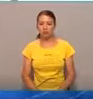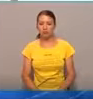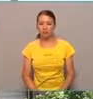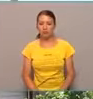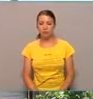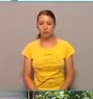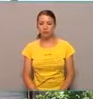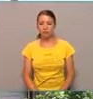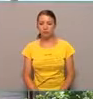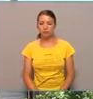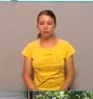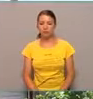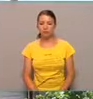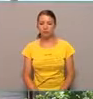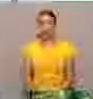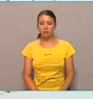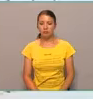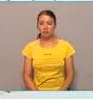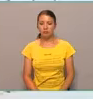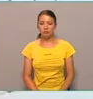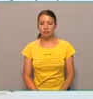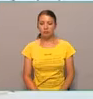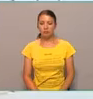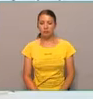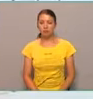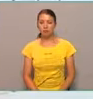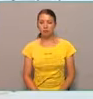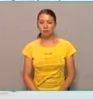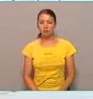Серғали Жарылқасынов, Сембек Ералиев, Нұрдин Исқақов, Нұрлан Алтынбеков, Тұран Ньюс.